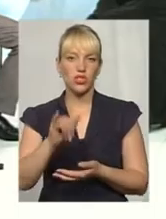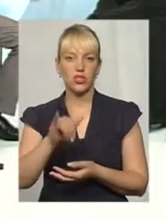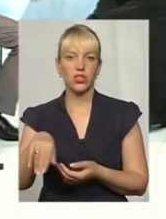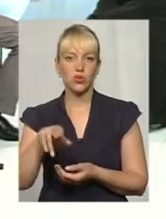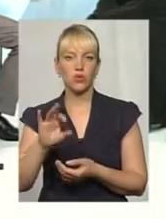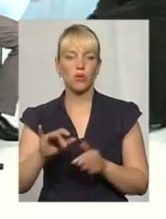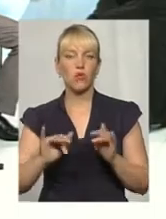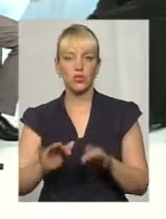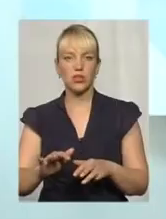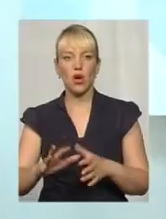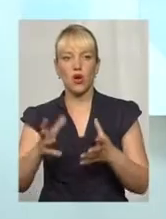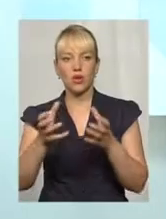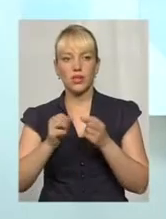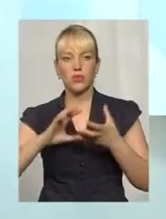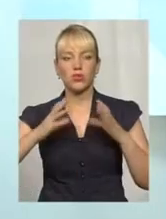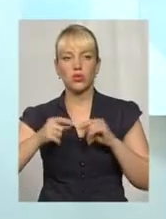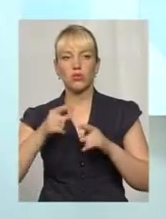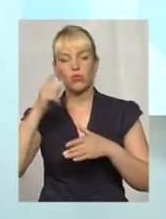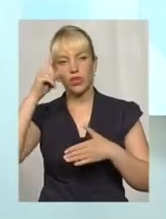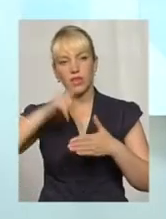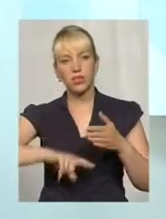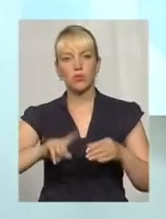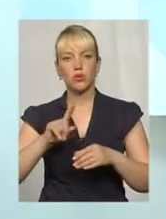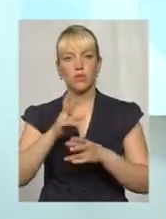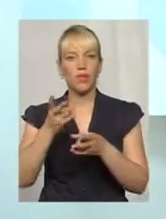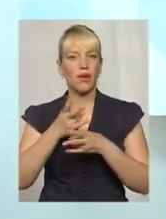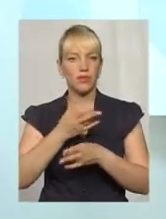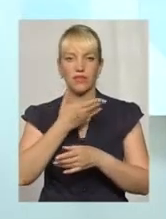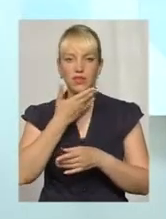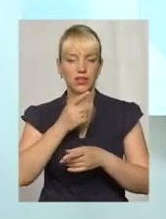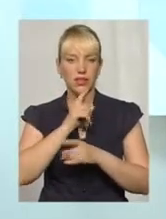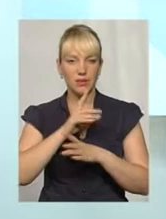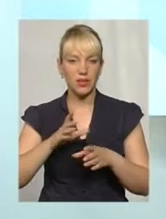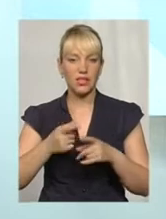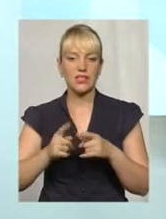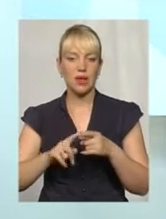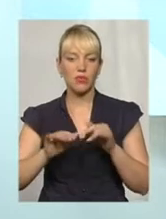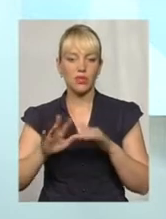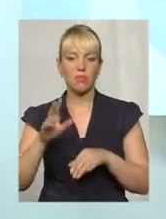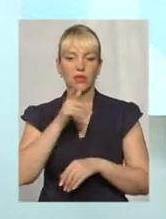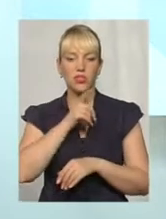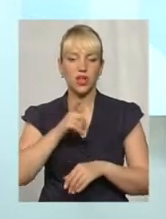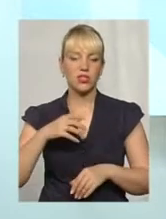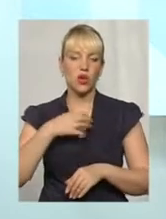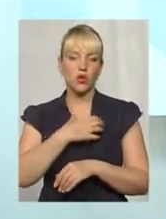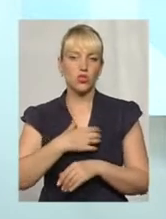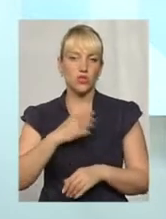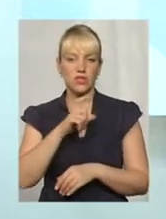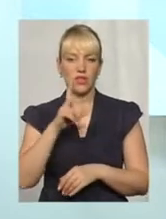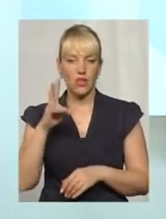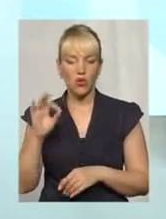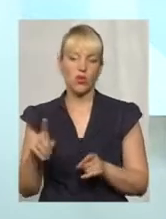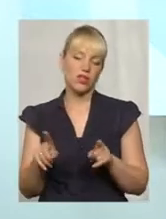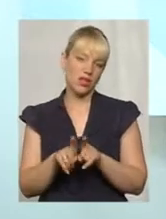процедури отримання результатів. Тому надіємося, що в нас не підвела ця процедура і під час основної сесії, не підведе, дасть Бог